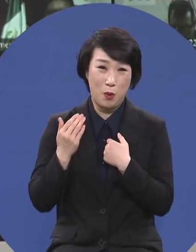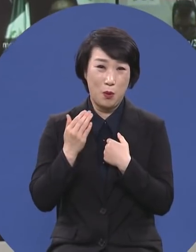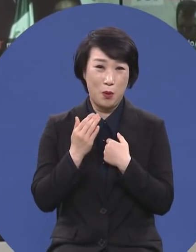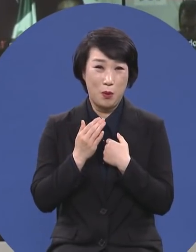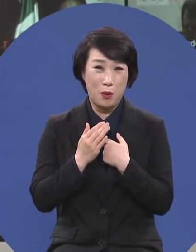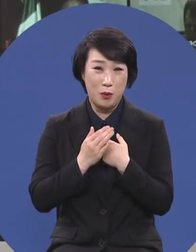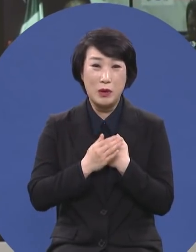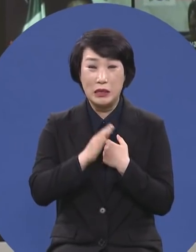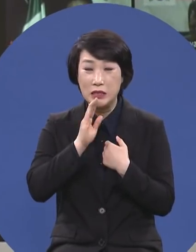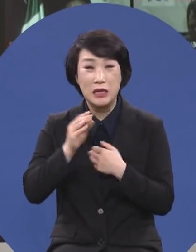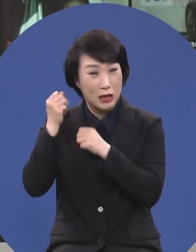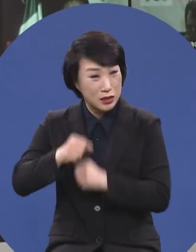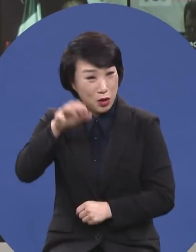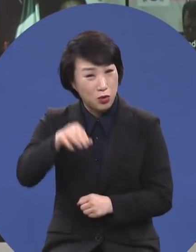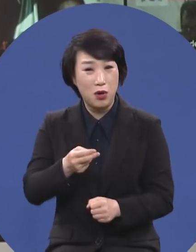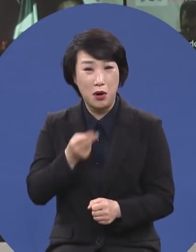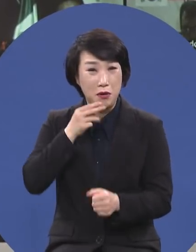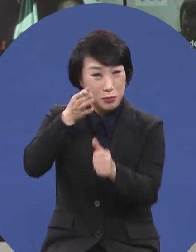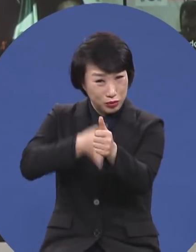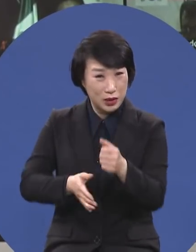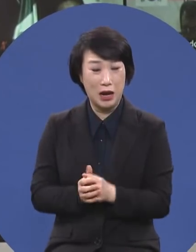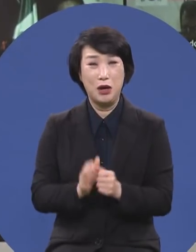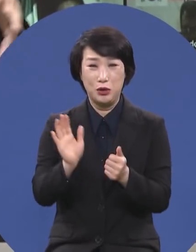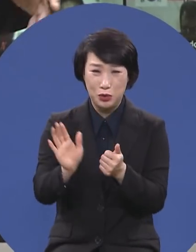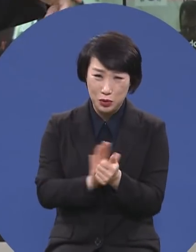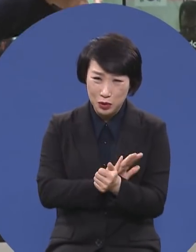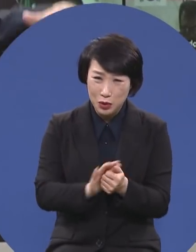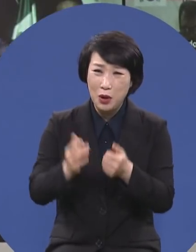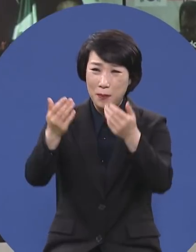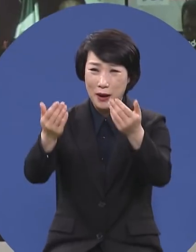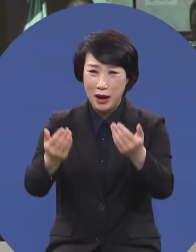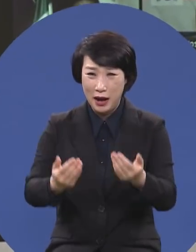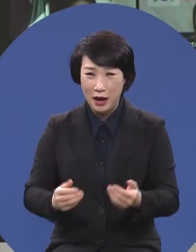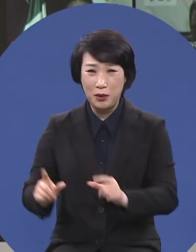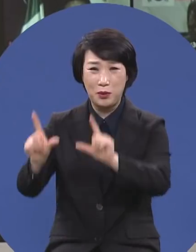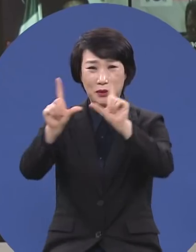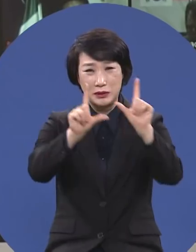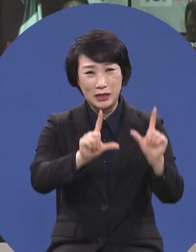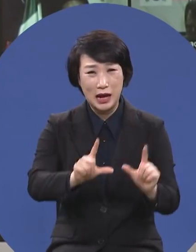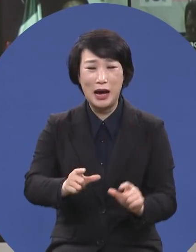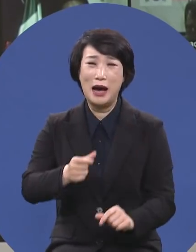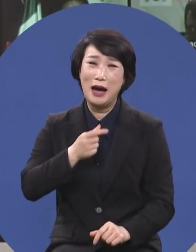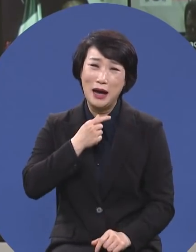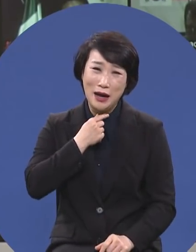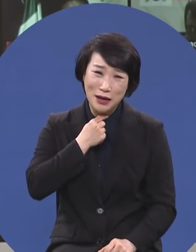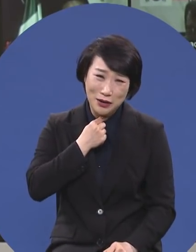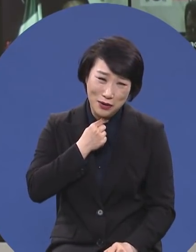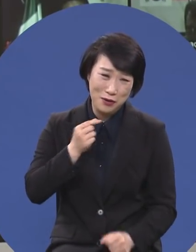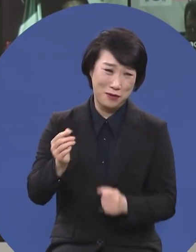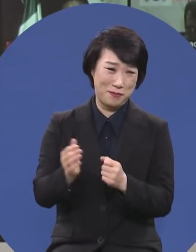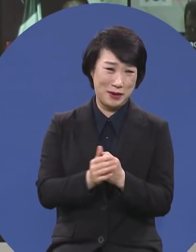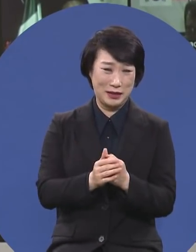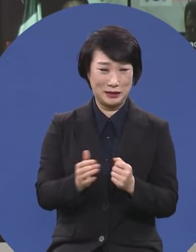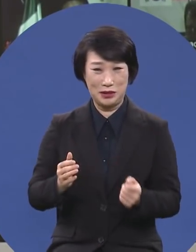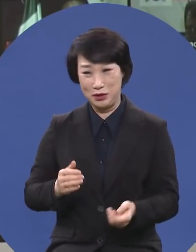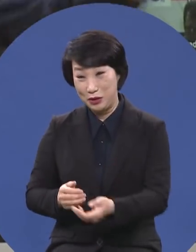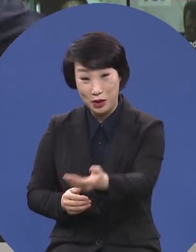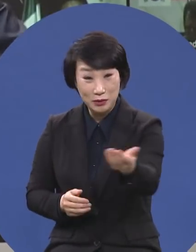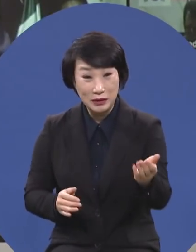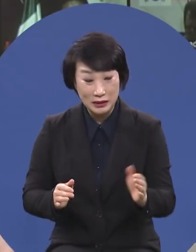진짜 의지할 것 없어야 돼. 진짜 의지할 것 없어야 돼. 내